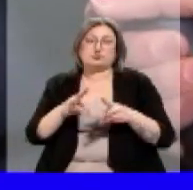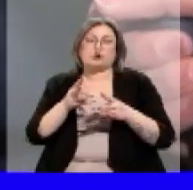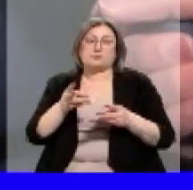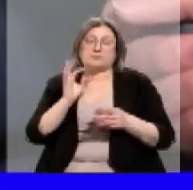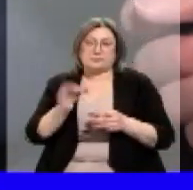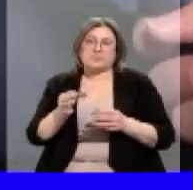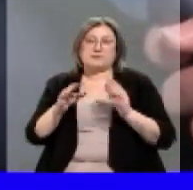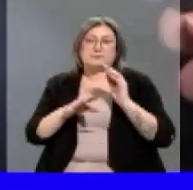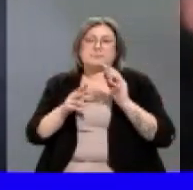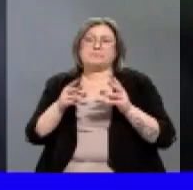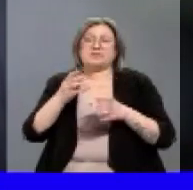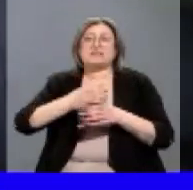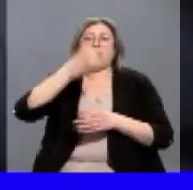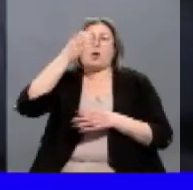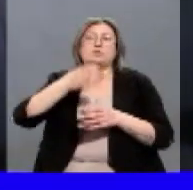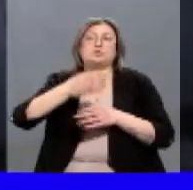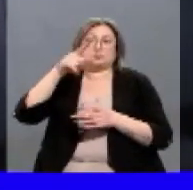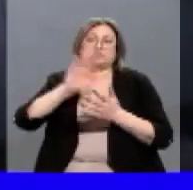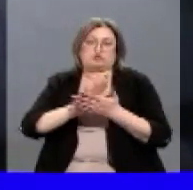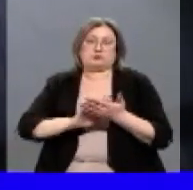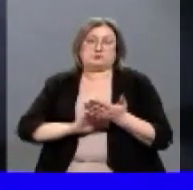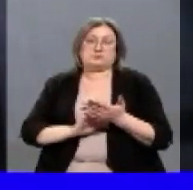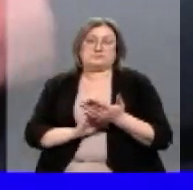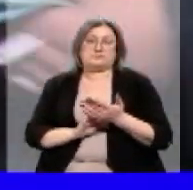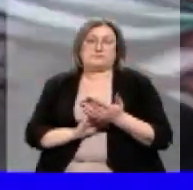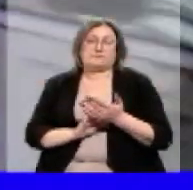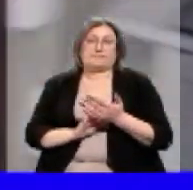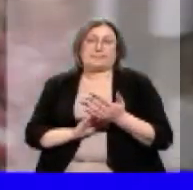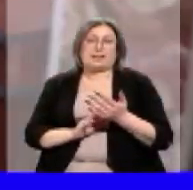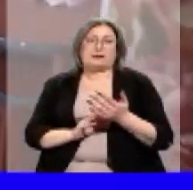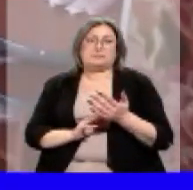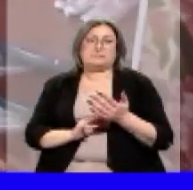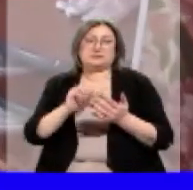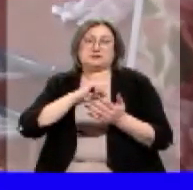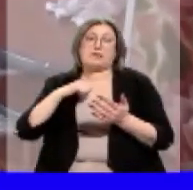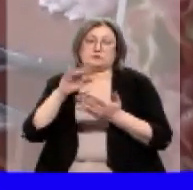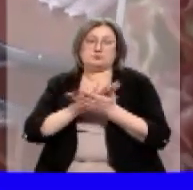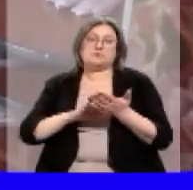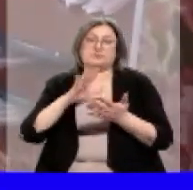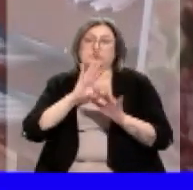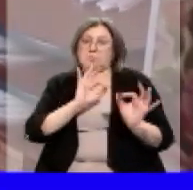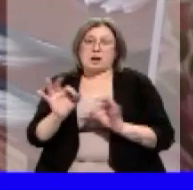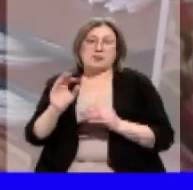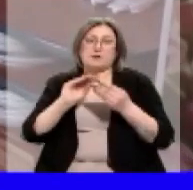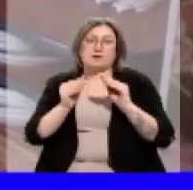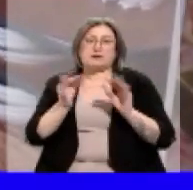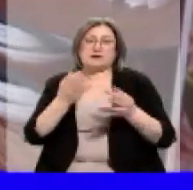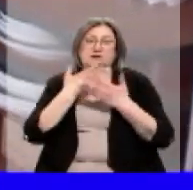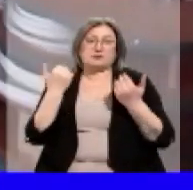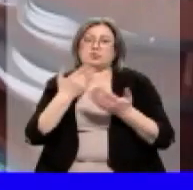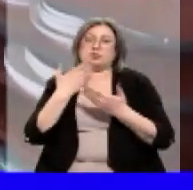Да, печное. Дымоход чистите? Когда Вы последний раз чистили? Чистили? Сами, да? Ага. Все нормально, никаких нареканий у вас